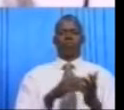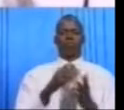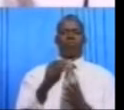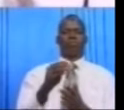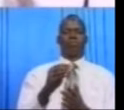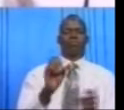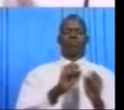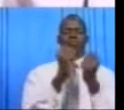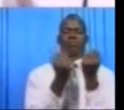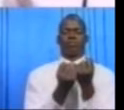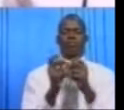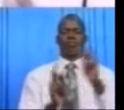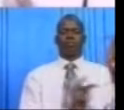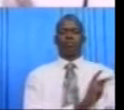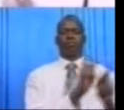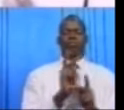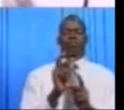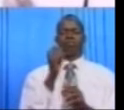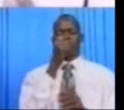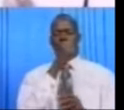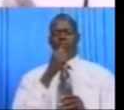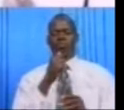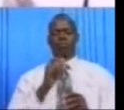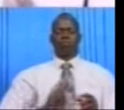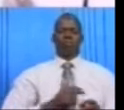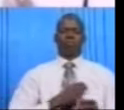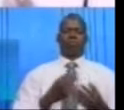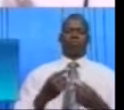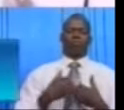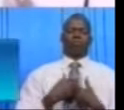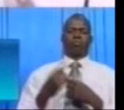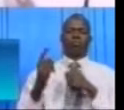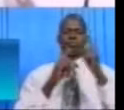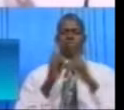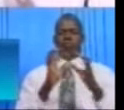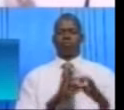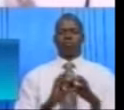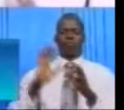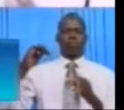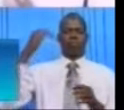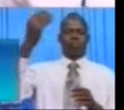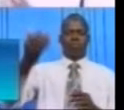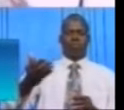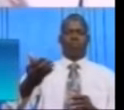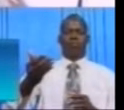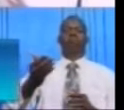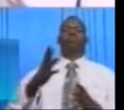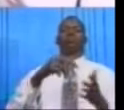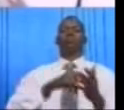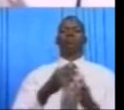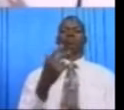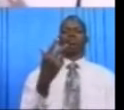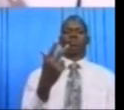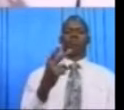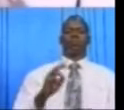43 milliards dans le secteur public, dans le secteur privé. Et nous avons parlé de la coopération future. Pour la coopération future, c'est-à-dire en